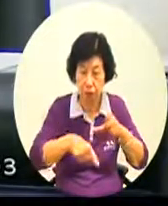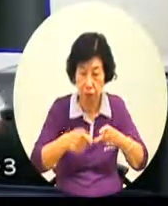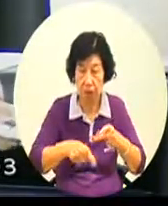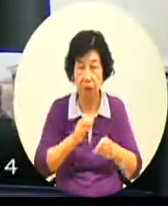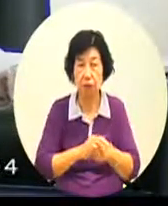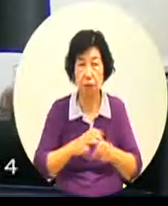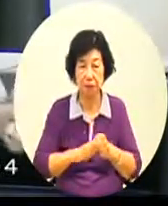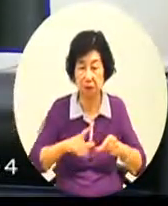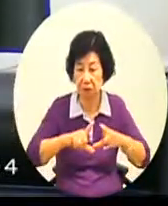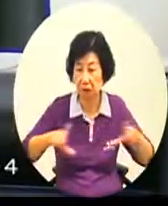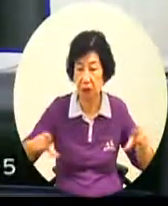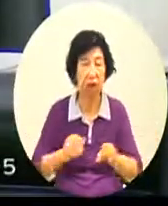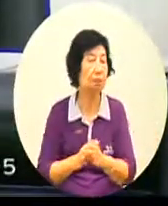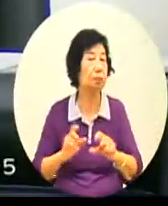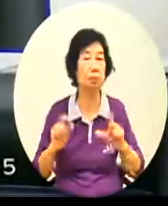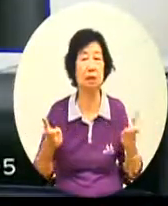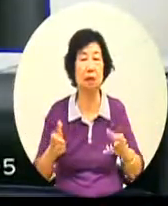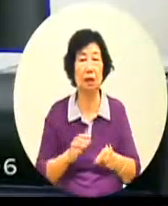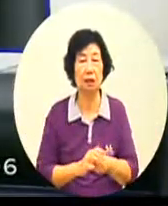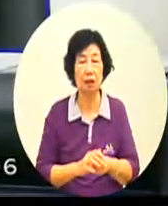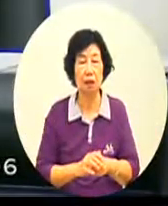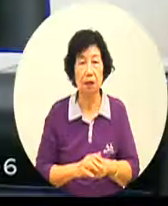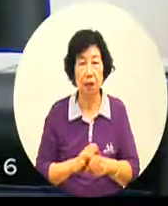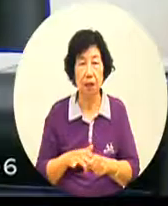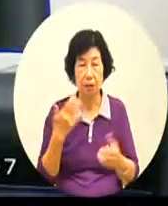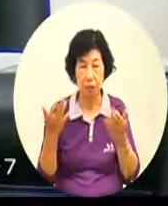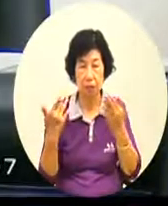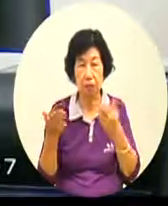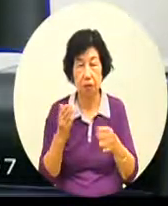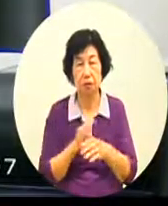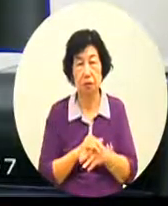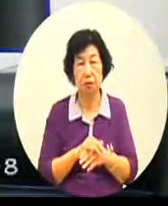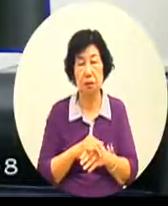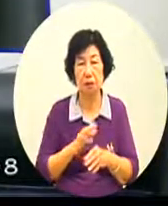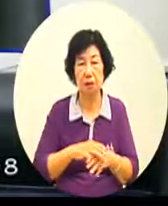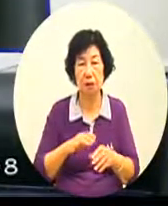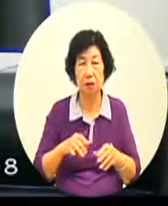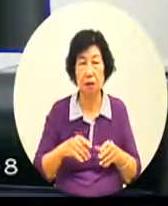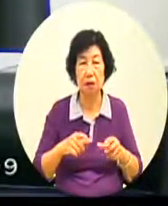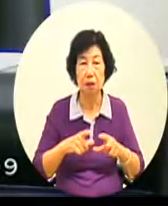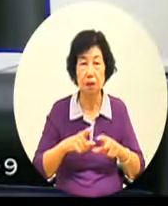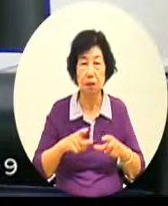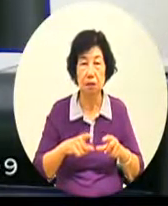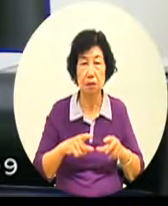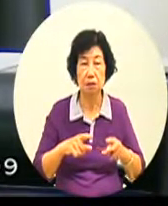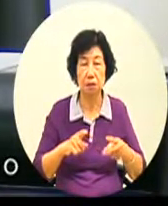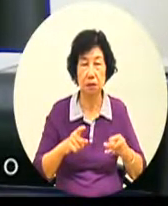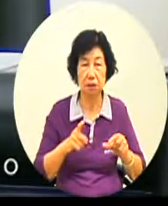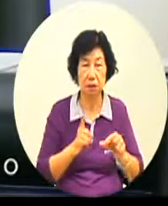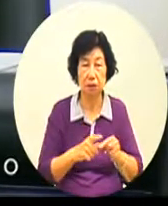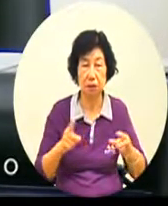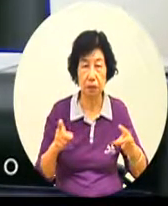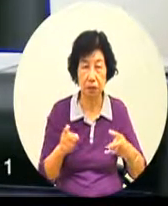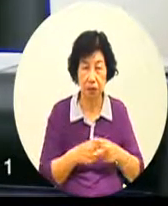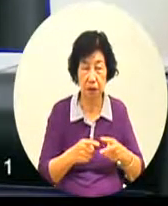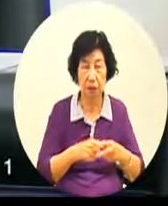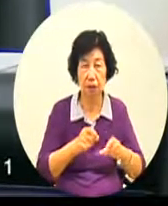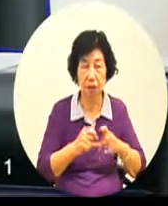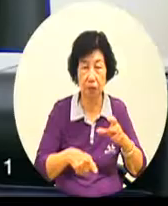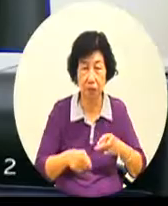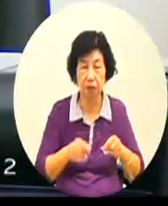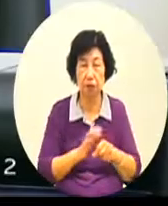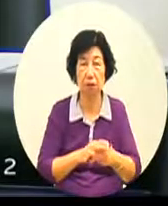中小企业资方的他们的一个角度跟立场哦，如果休。我们经济要往前进，如果都